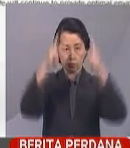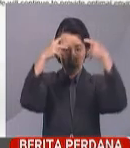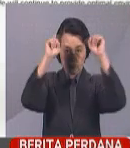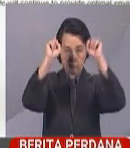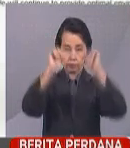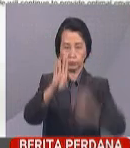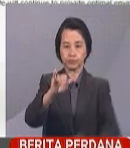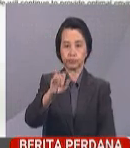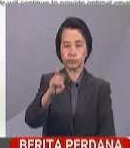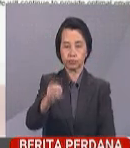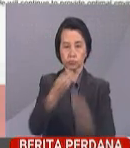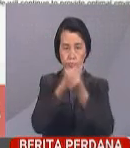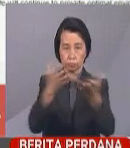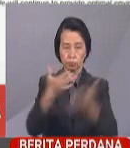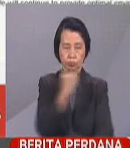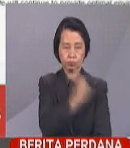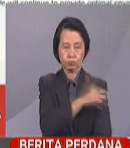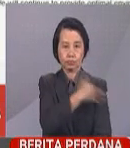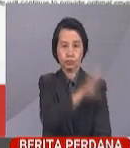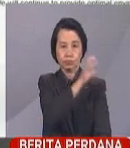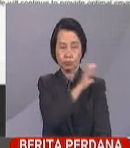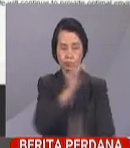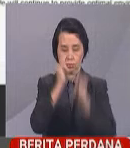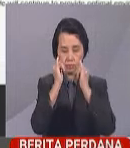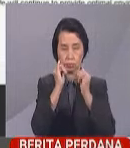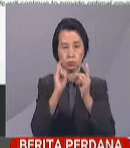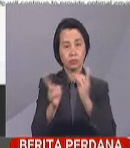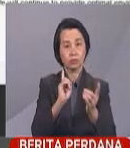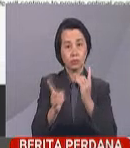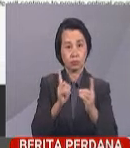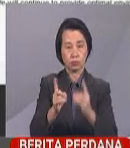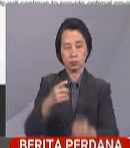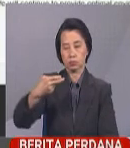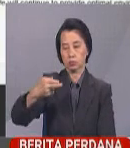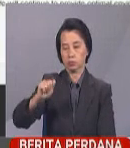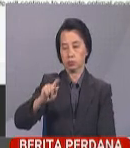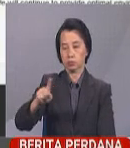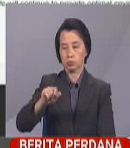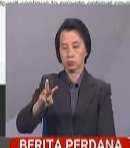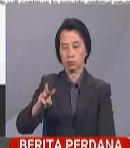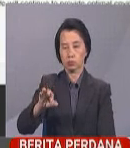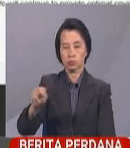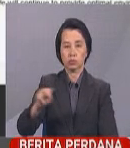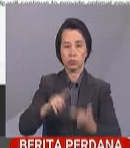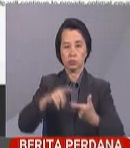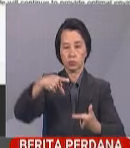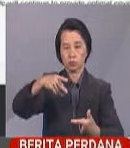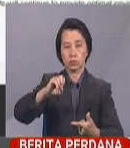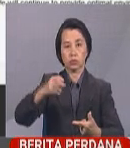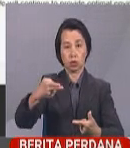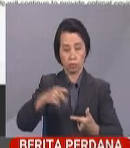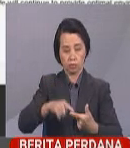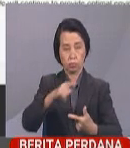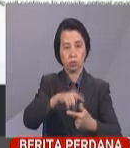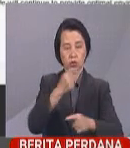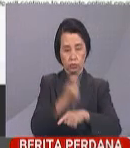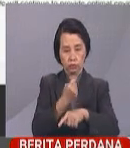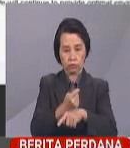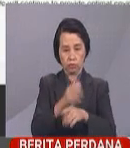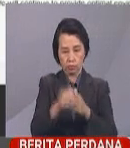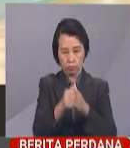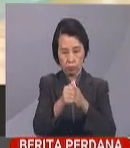ebm mengumkan bekas jujurlah TV sorangan kebangsaan hazwan zamaludin dan pocai pun ditugaskan